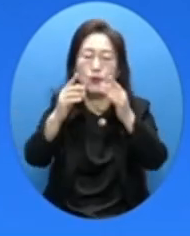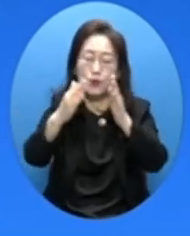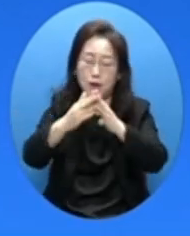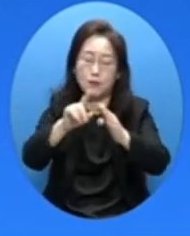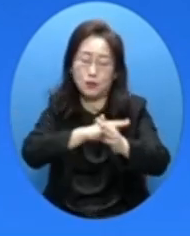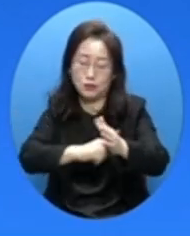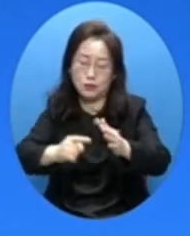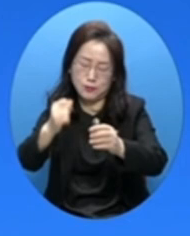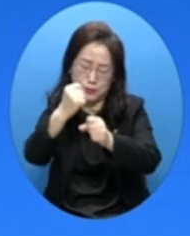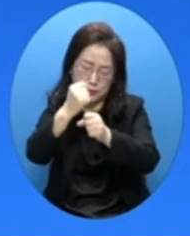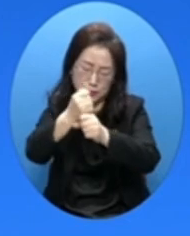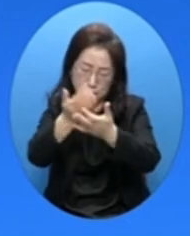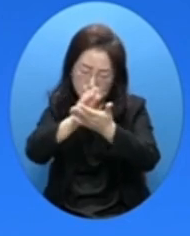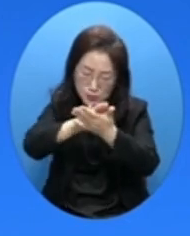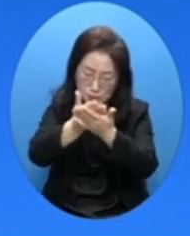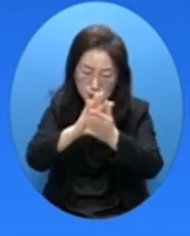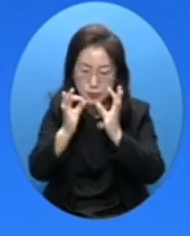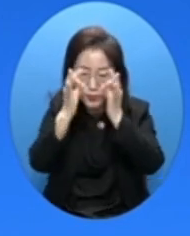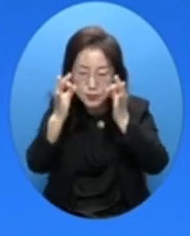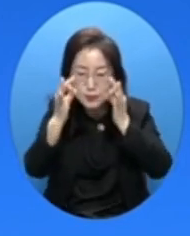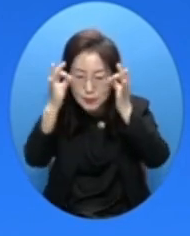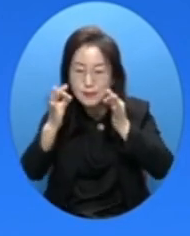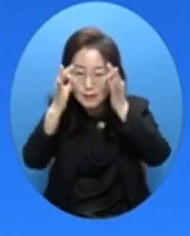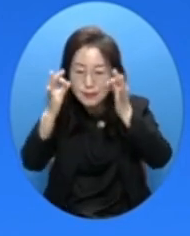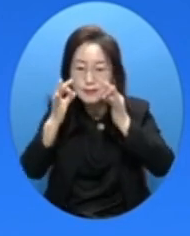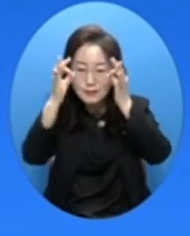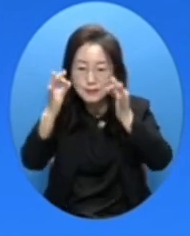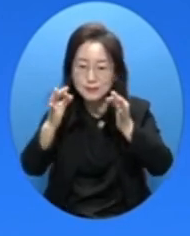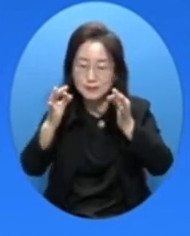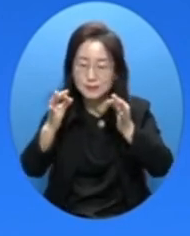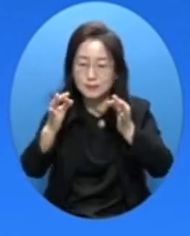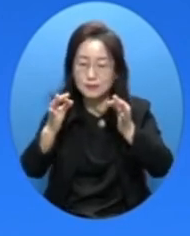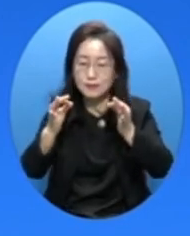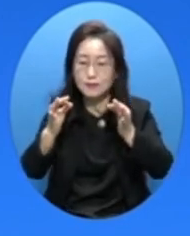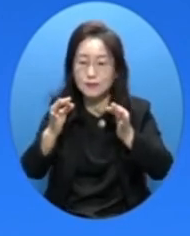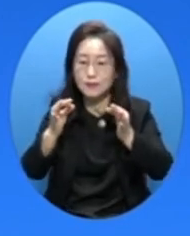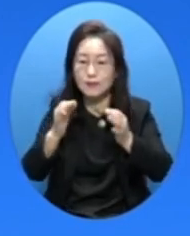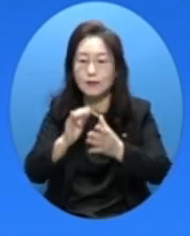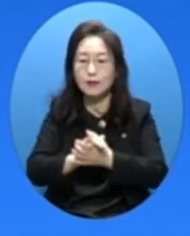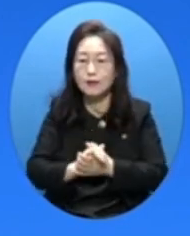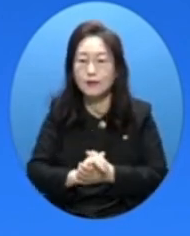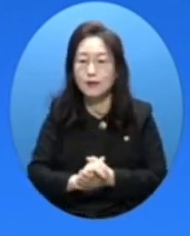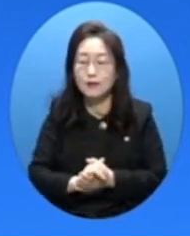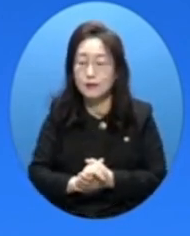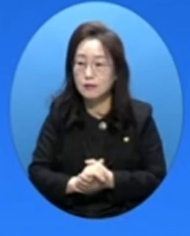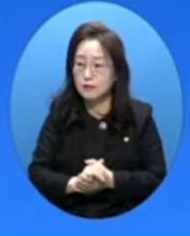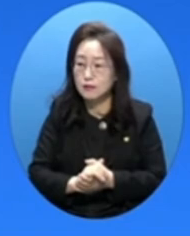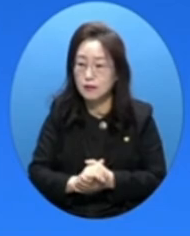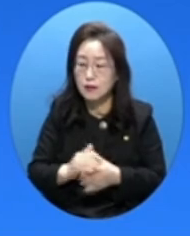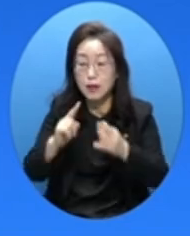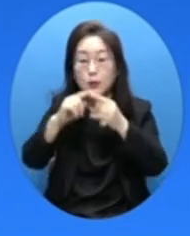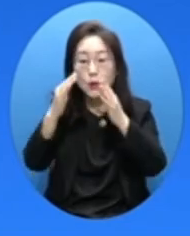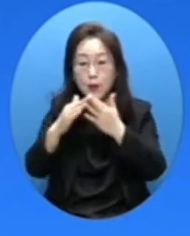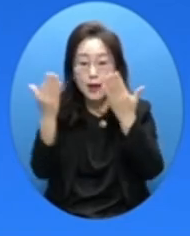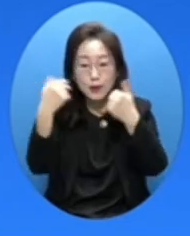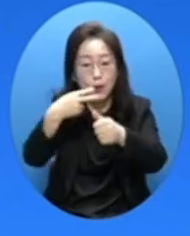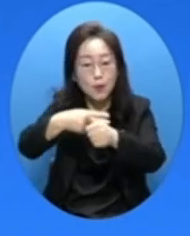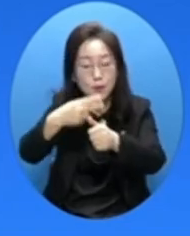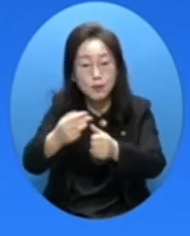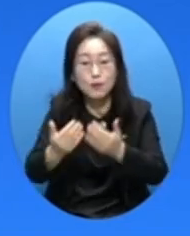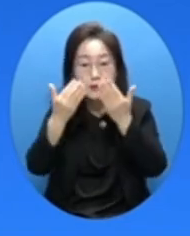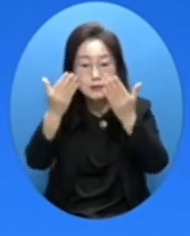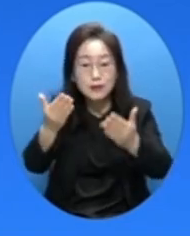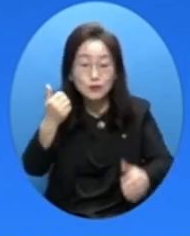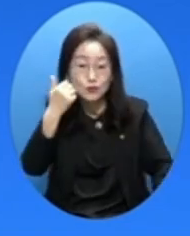해서 이리 뛰고 저리 뛰고 열심히 수고하고 있었는데 같이 교회 학교 교사로 봉사하고 있던 교회에서 봉사하고